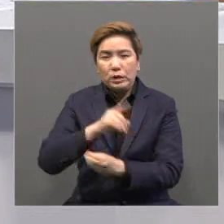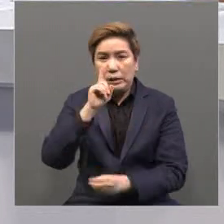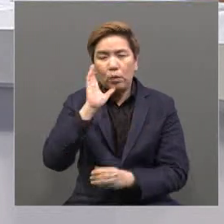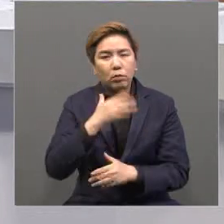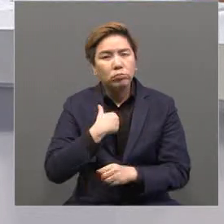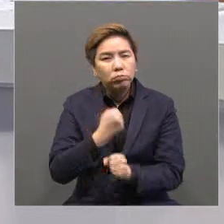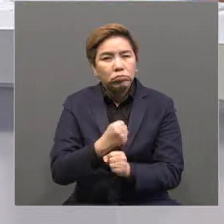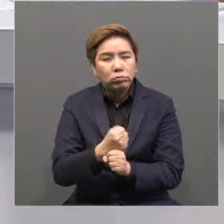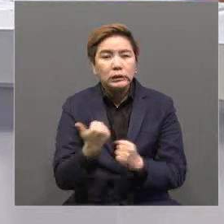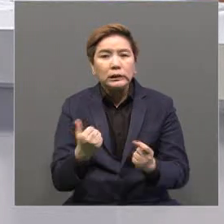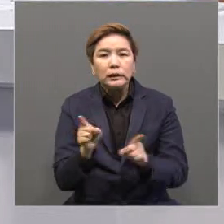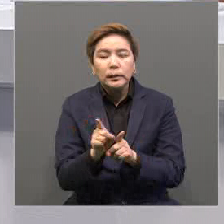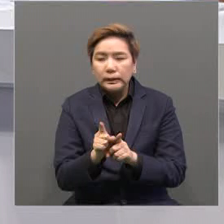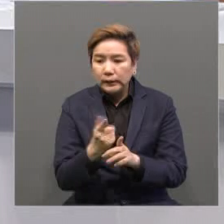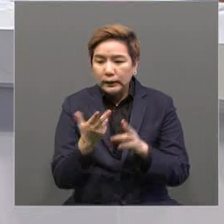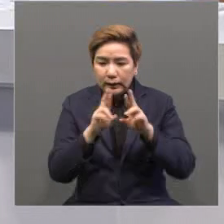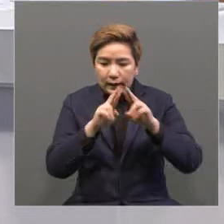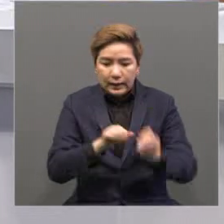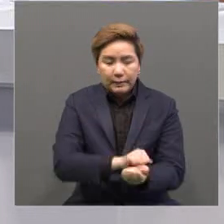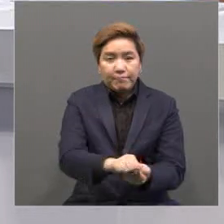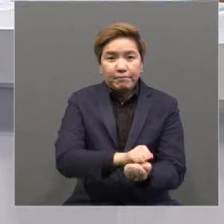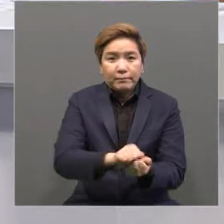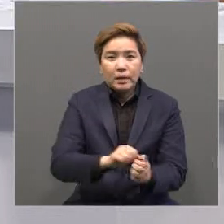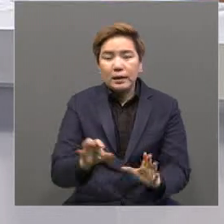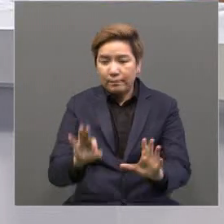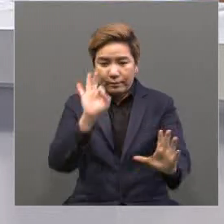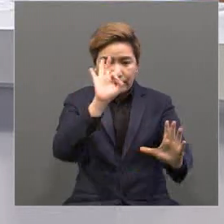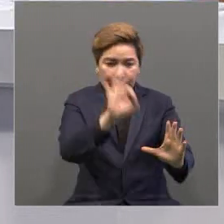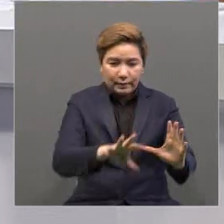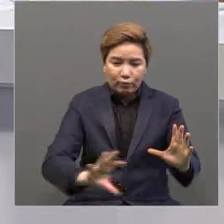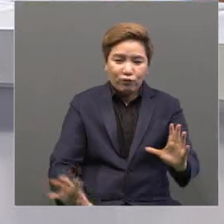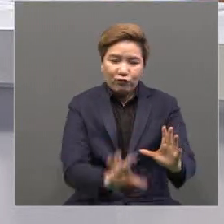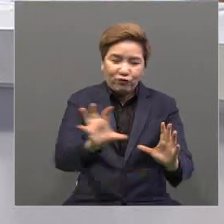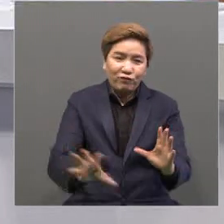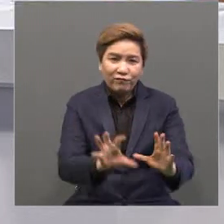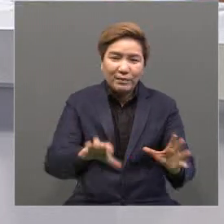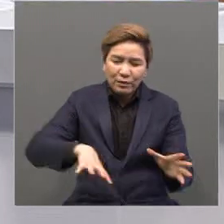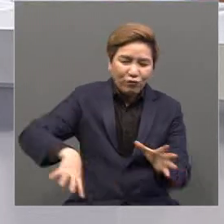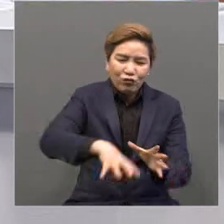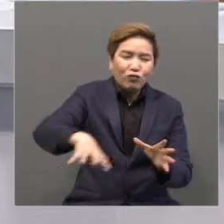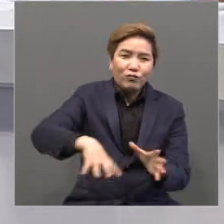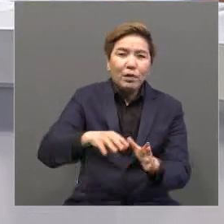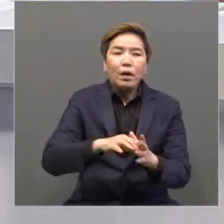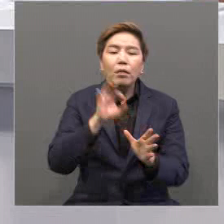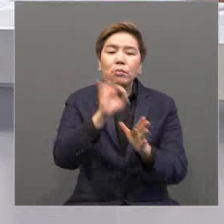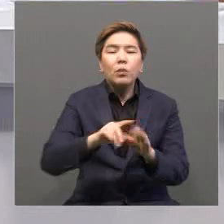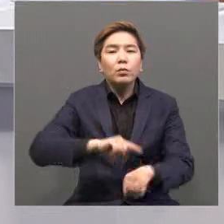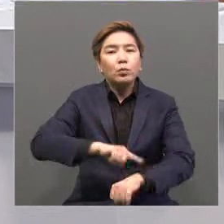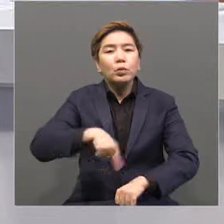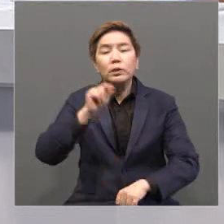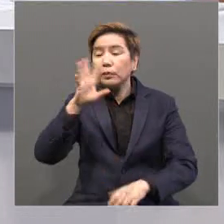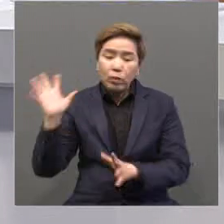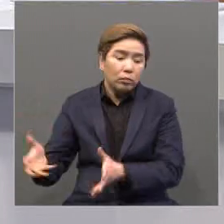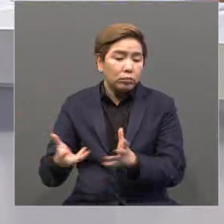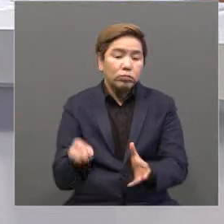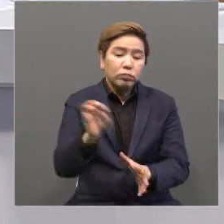ที่หลายคนนิยมทำนะก็คือเปิดร้านซักรีดแบบเป็นตู้ซักผ้าหยอดเหรียญนะคะก็คือเราก็ลงทุนทีเดียวเปิดทิ้งไว้เลยแล้วก็เปิด 24ชั่วโมงคน